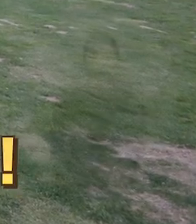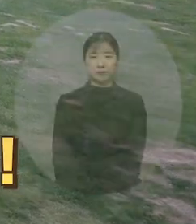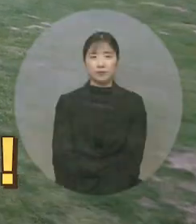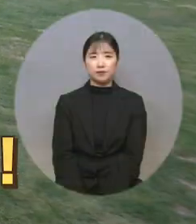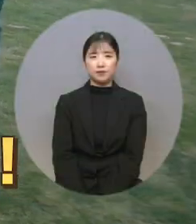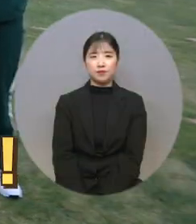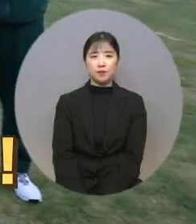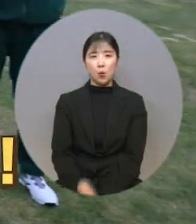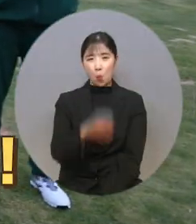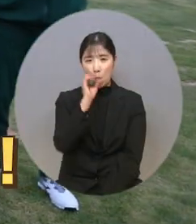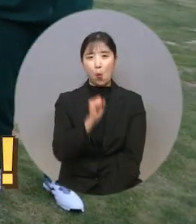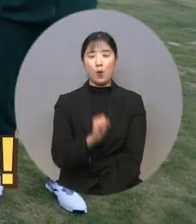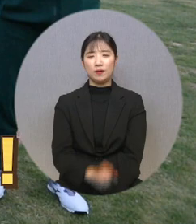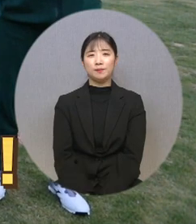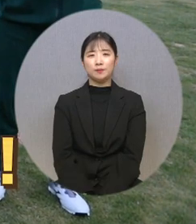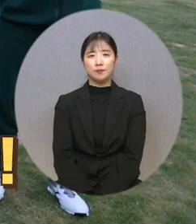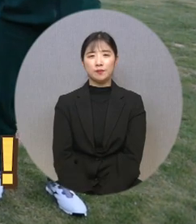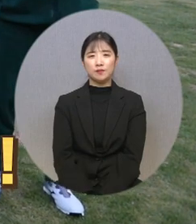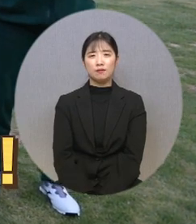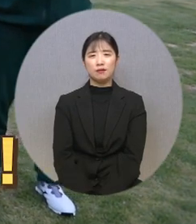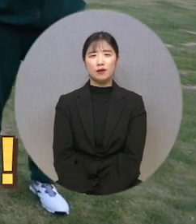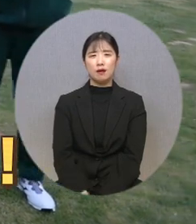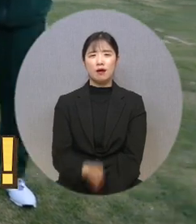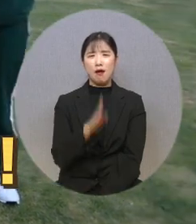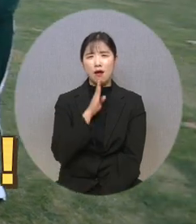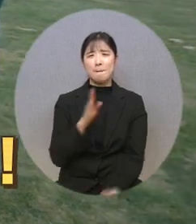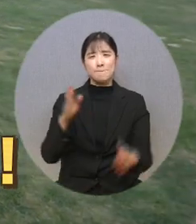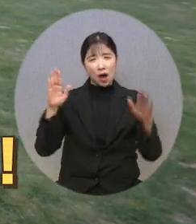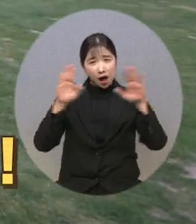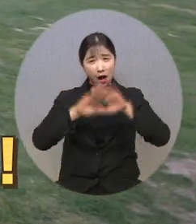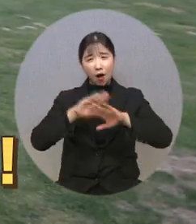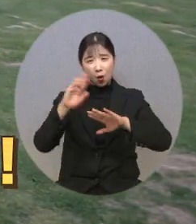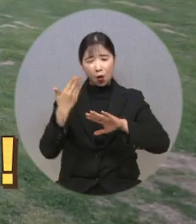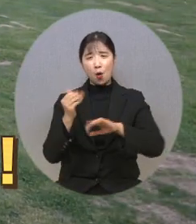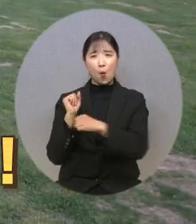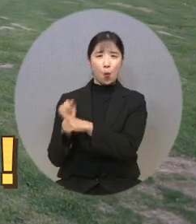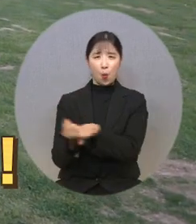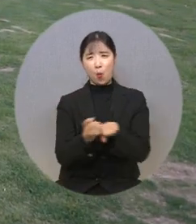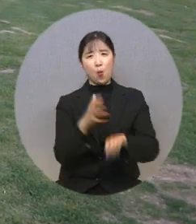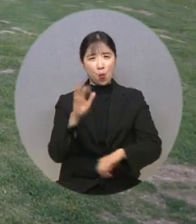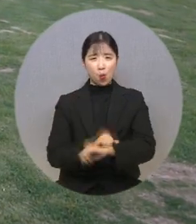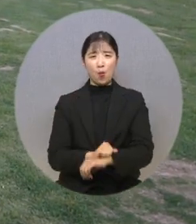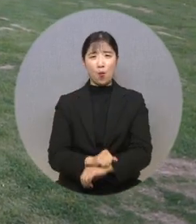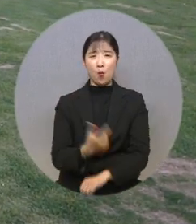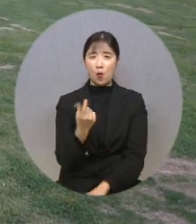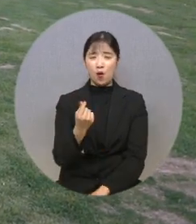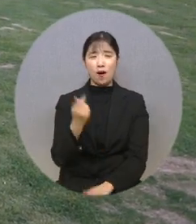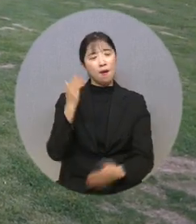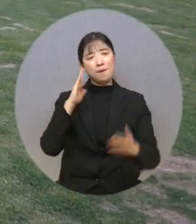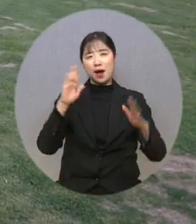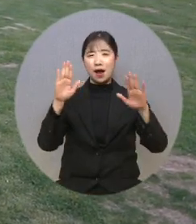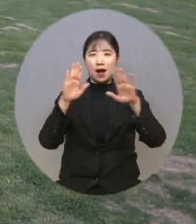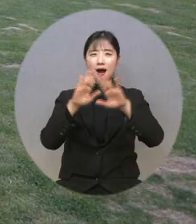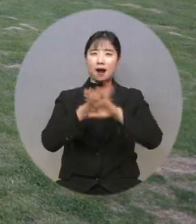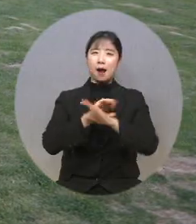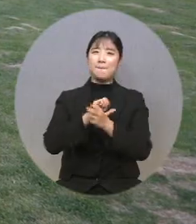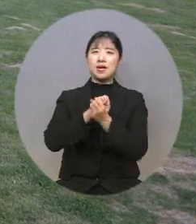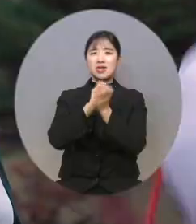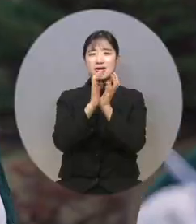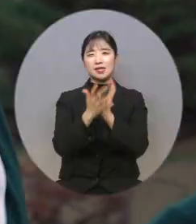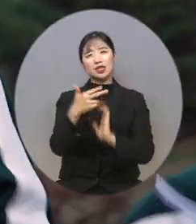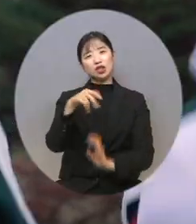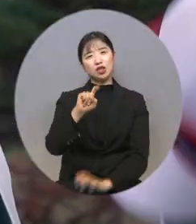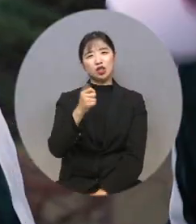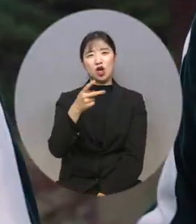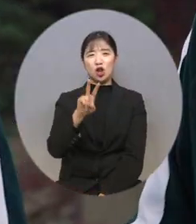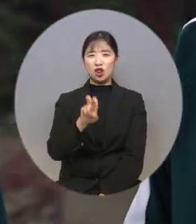나이스. 우와, 진짜 우와. 밤에 잘 치신다. 그러니까, 밤에 피는 장난. 밤에 피는 장난.